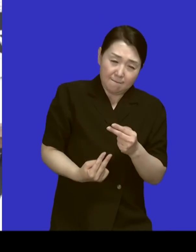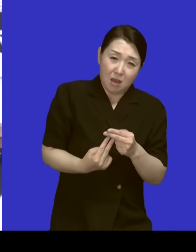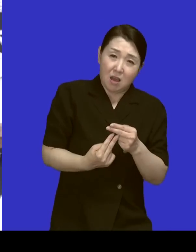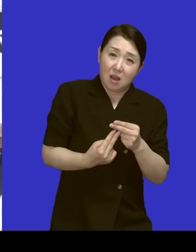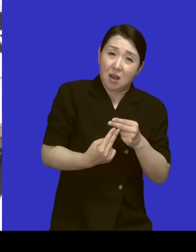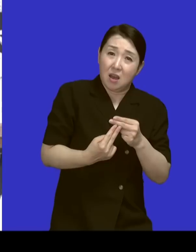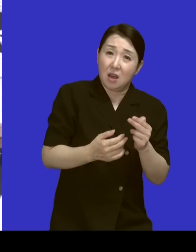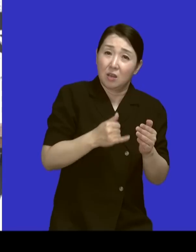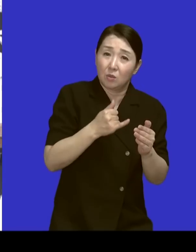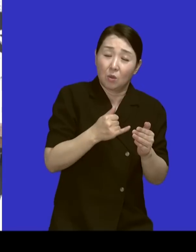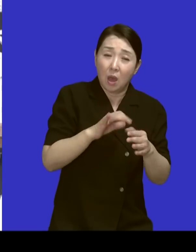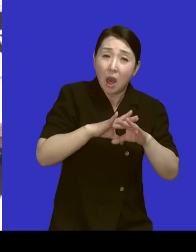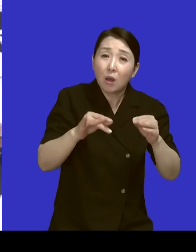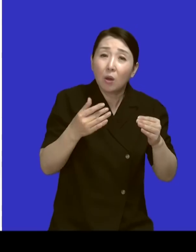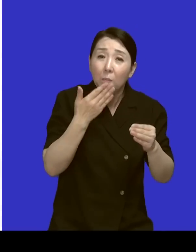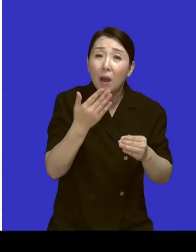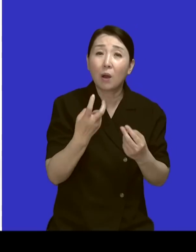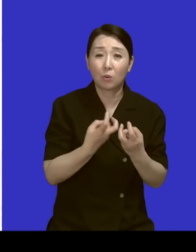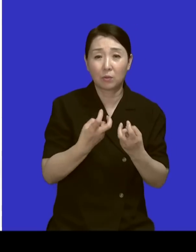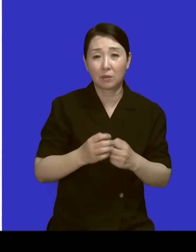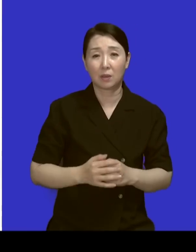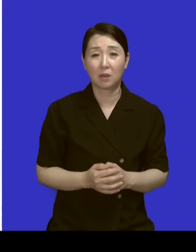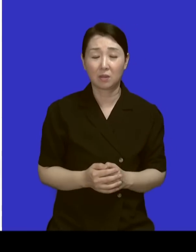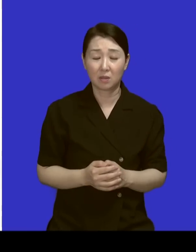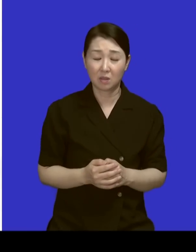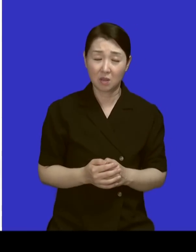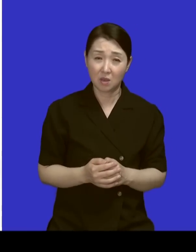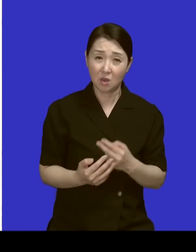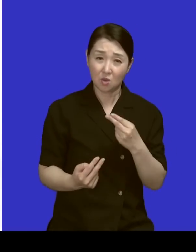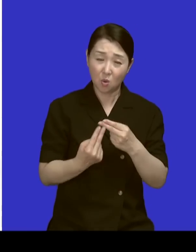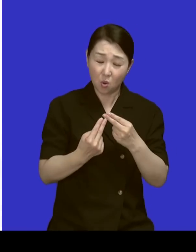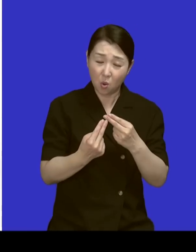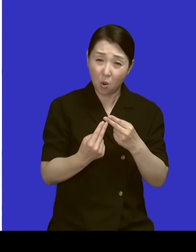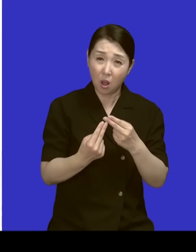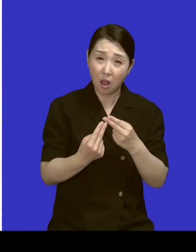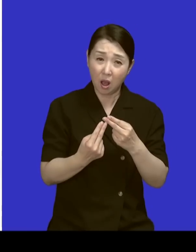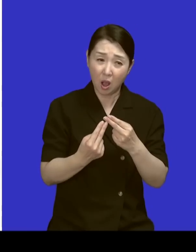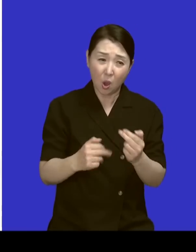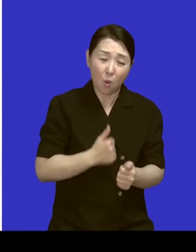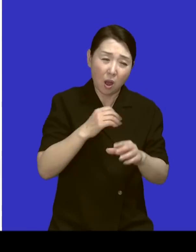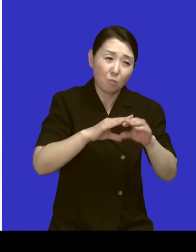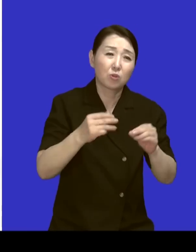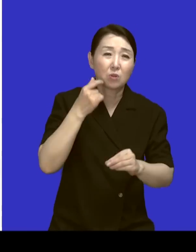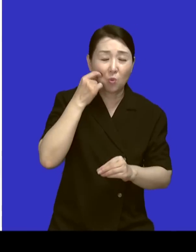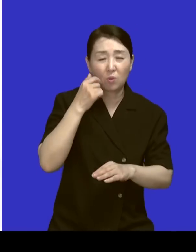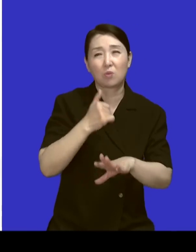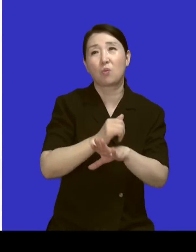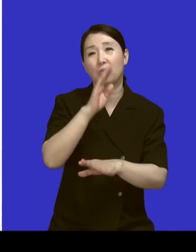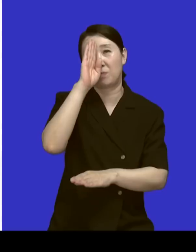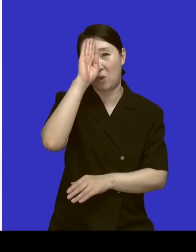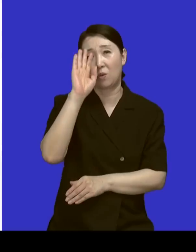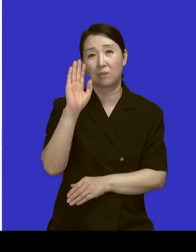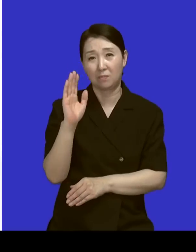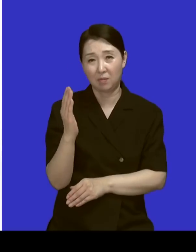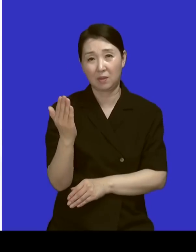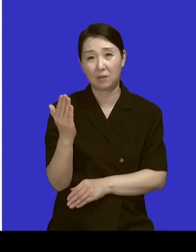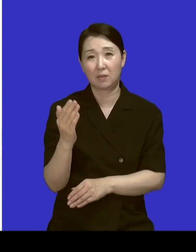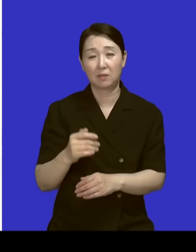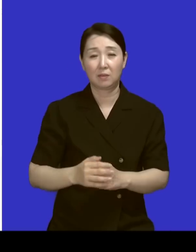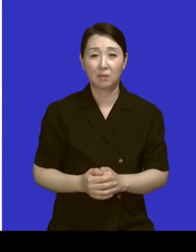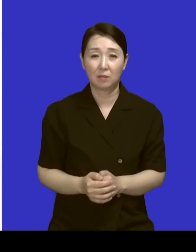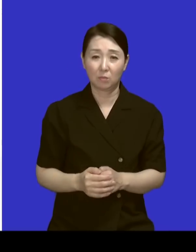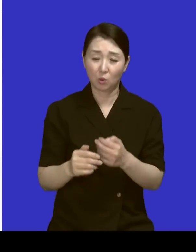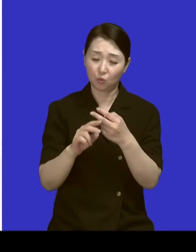쌓이고 그걸 어떻게 푸셨어요? 그걸 풀지 못했으니까 남아서 병이 된 거겠죠. 예. 한 번은 네.